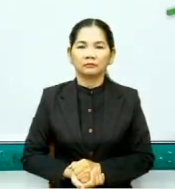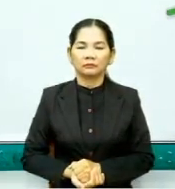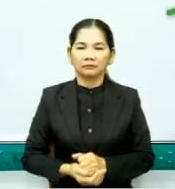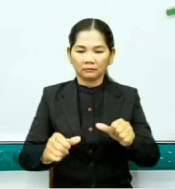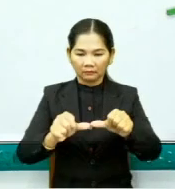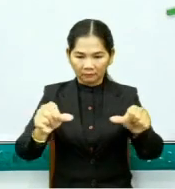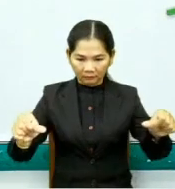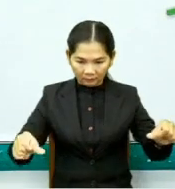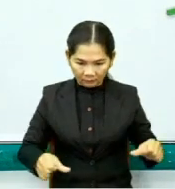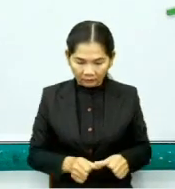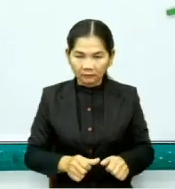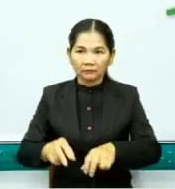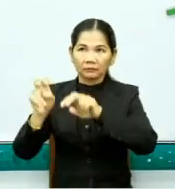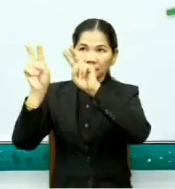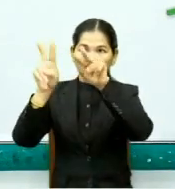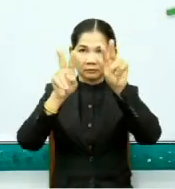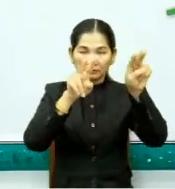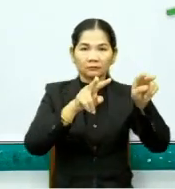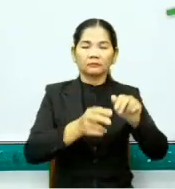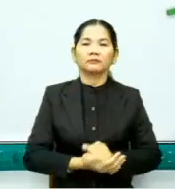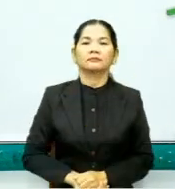đầm bàn tết trò